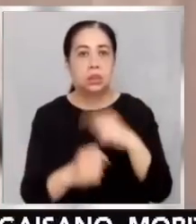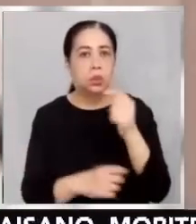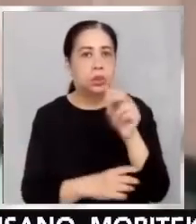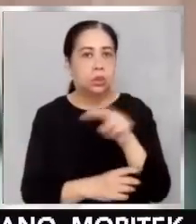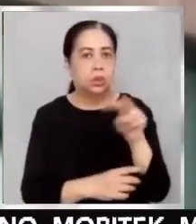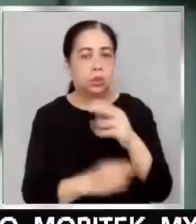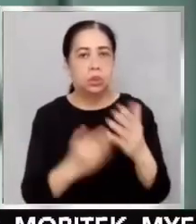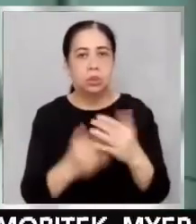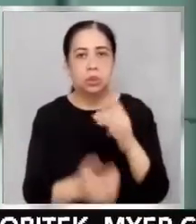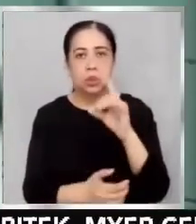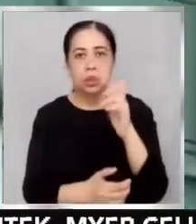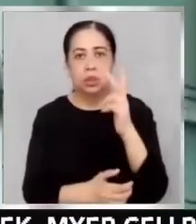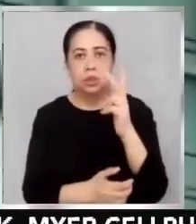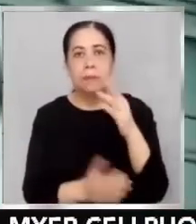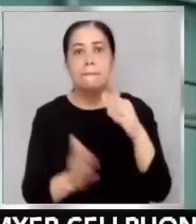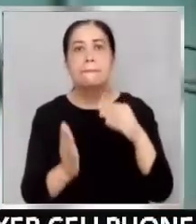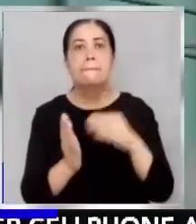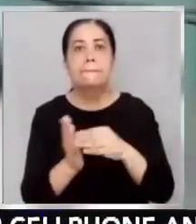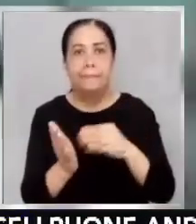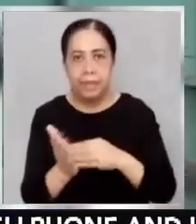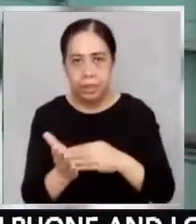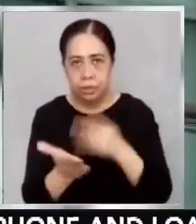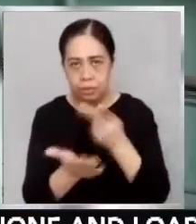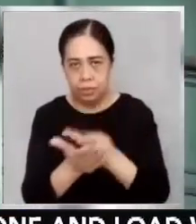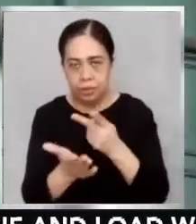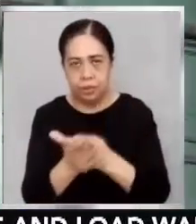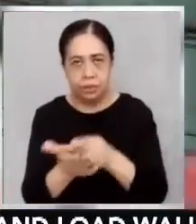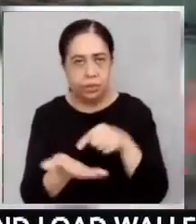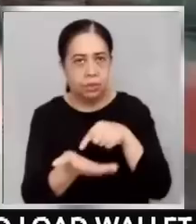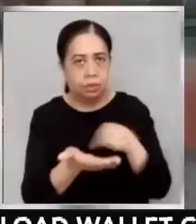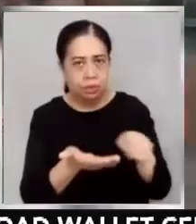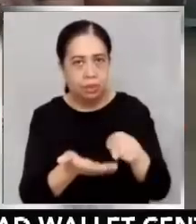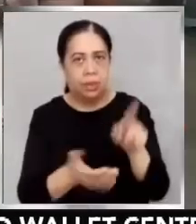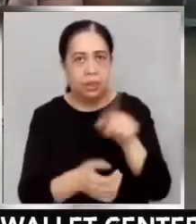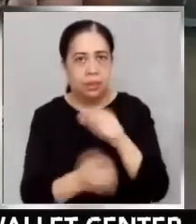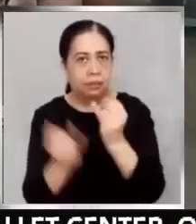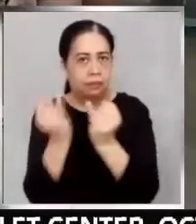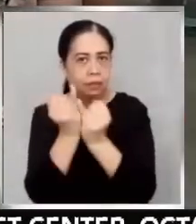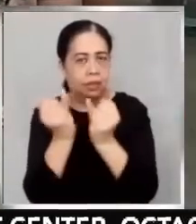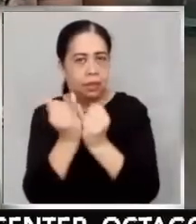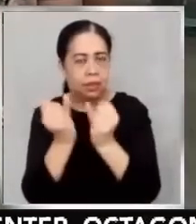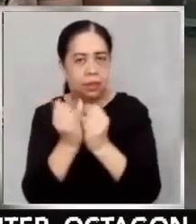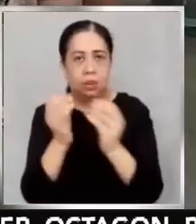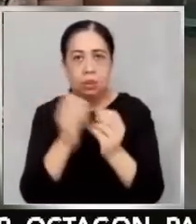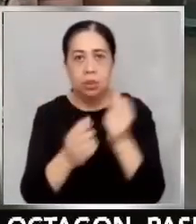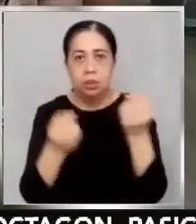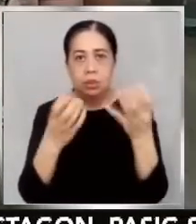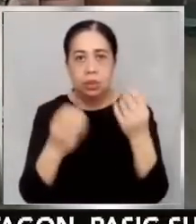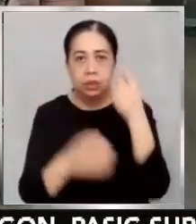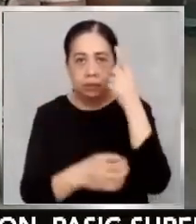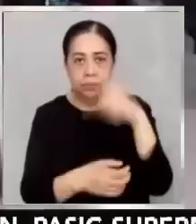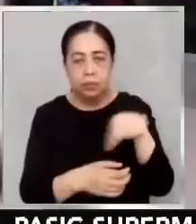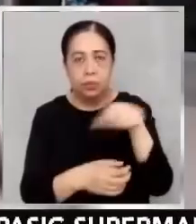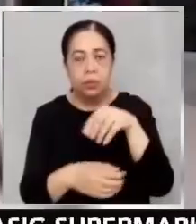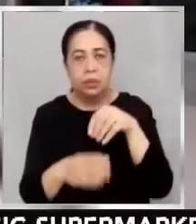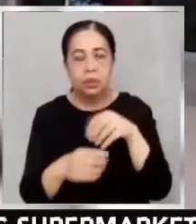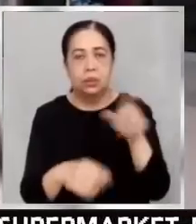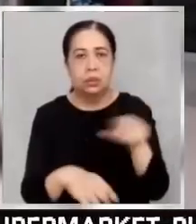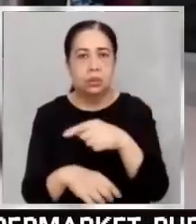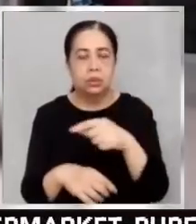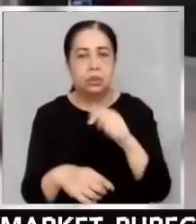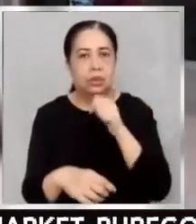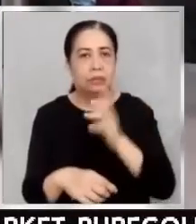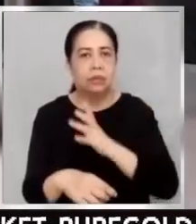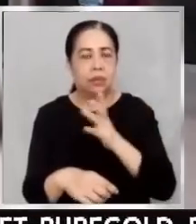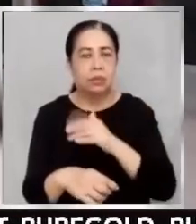130 billion pesos ang binayarang claims ng PhilHealth. Pinakamarami para sa mga nasa informal sector, kasunod ang